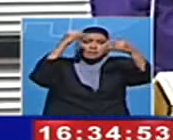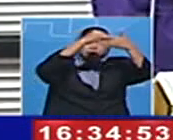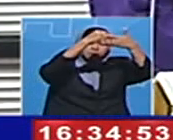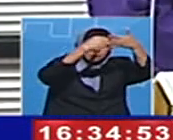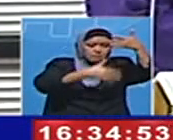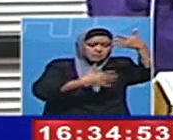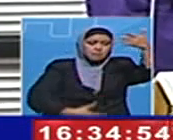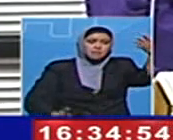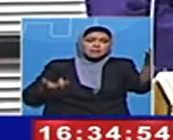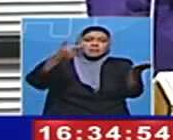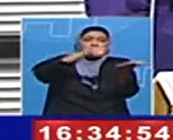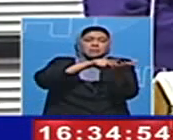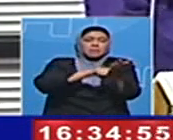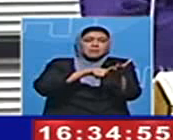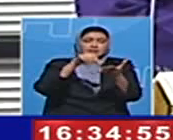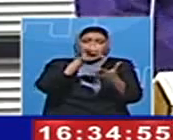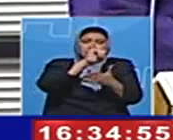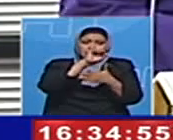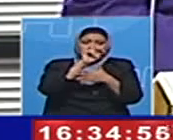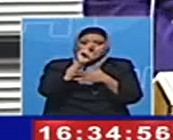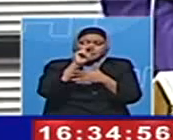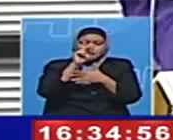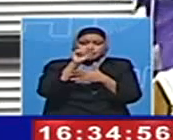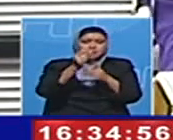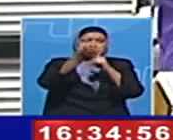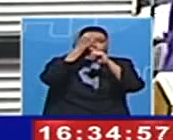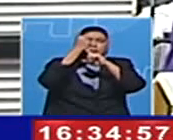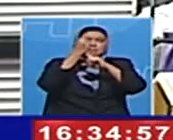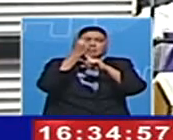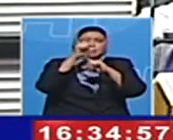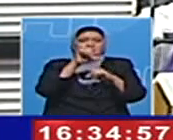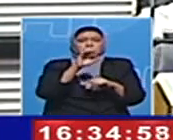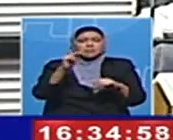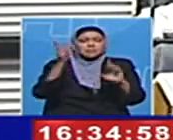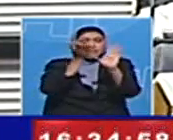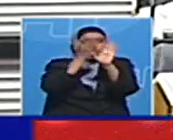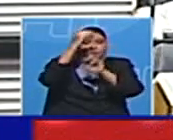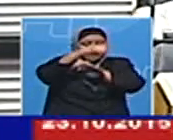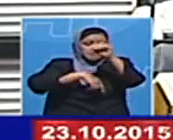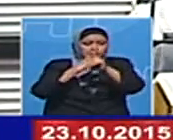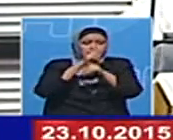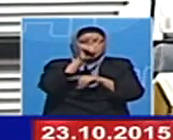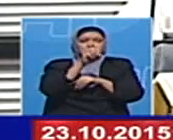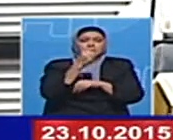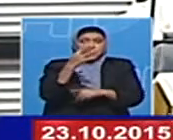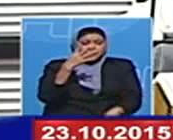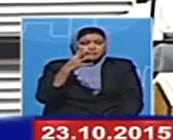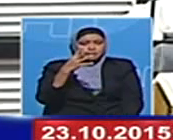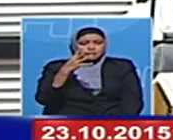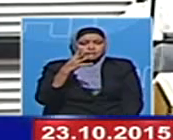laporan indeks pencapaian logistik Band Dunia 2014 sebungan itu